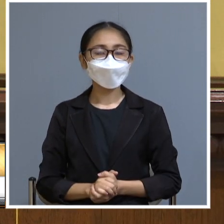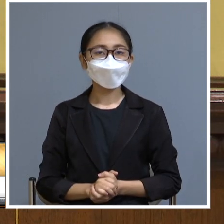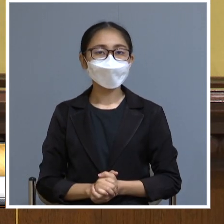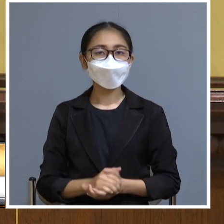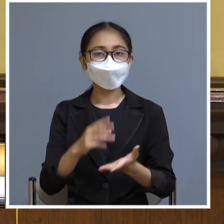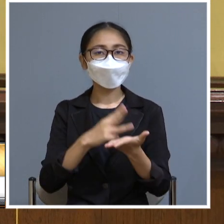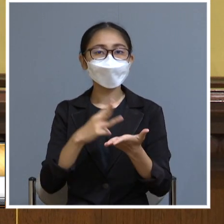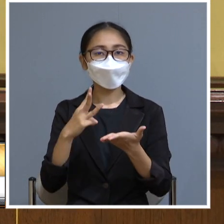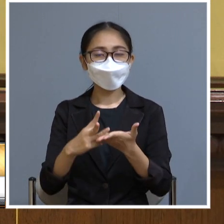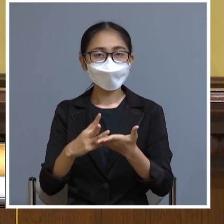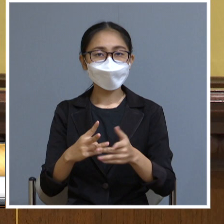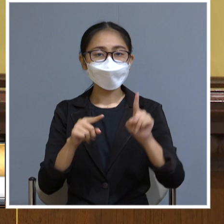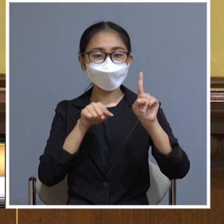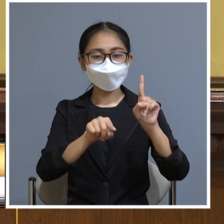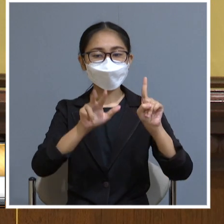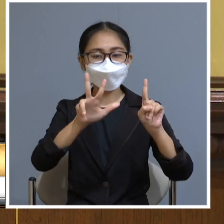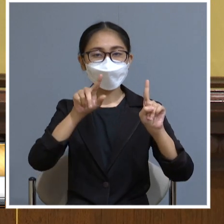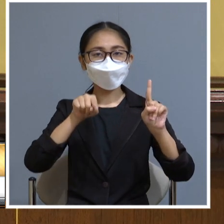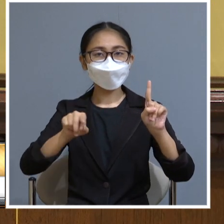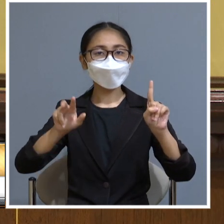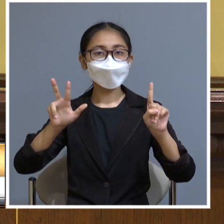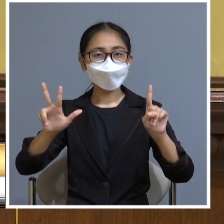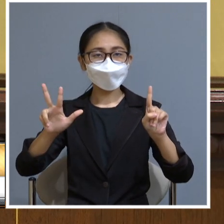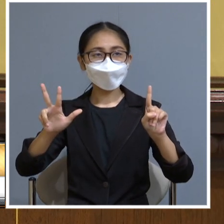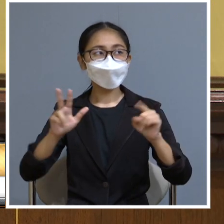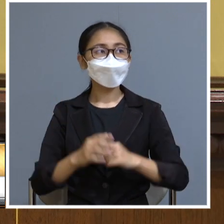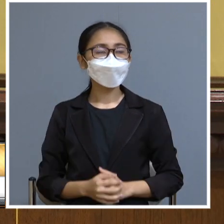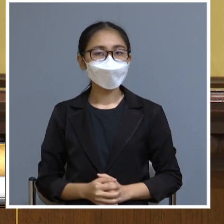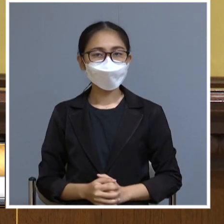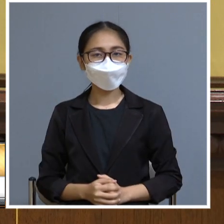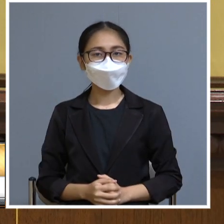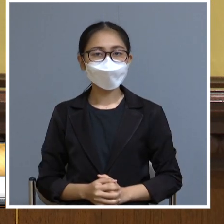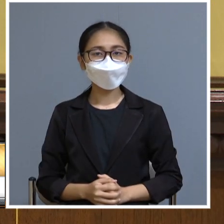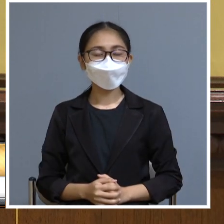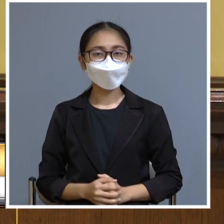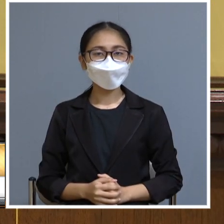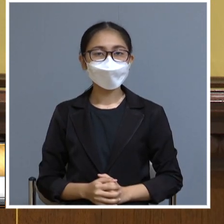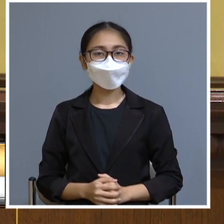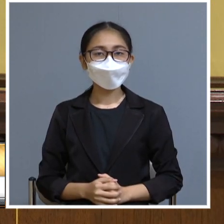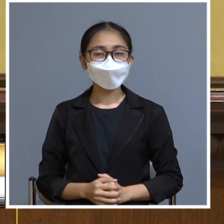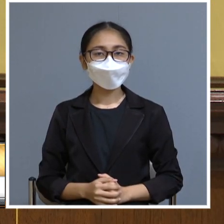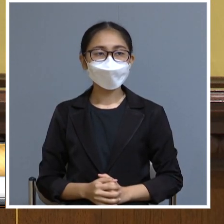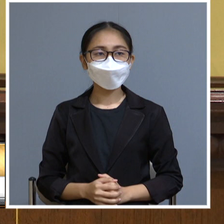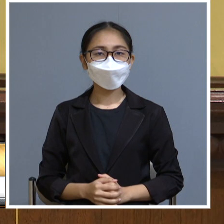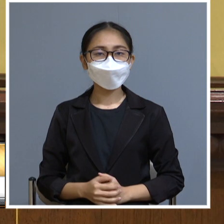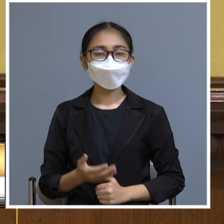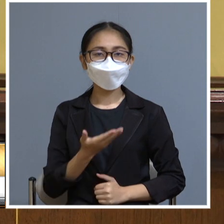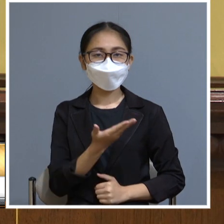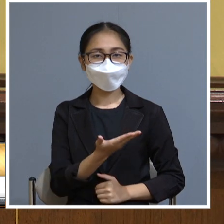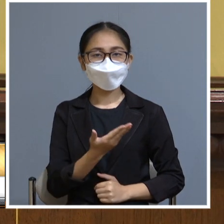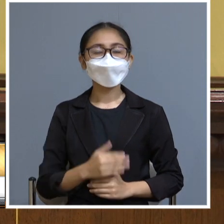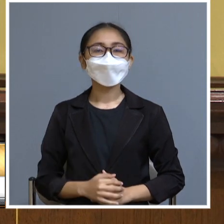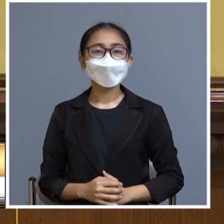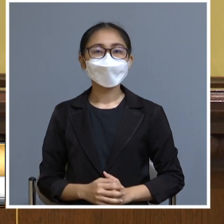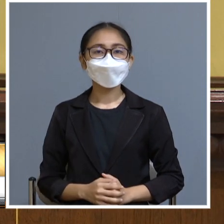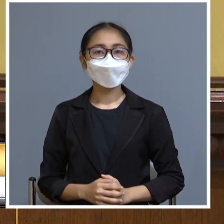ี่ 1.3.3 เป็รำหับที่ 1ขอเชินรัสันมณีรฐถาม